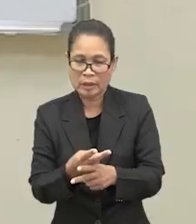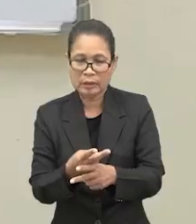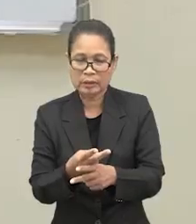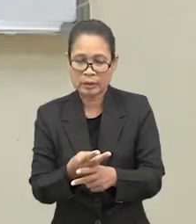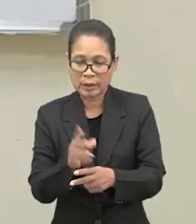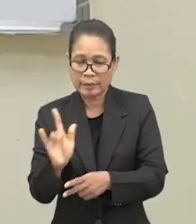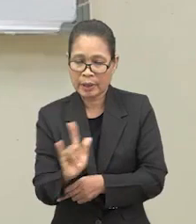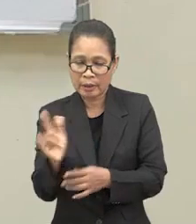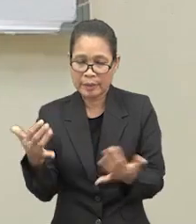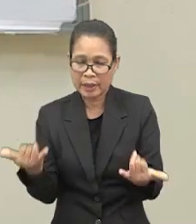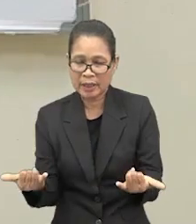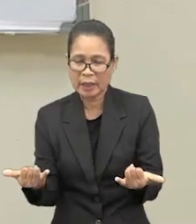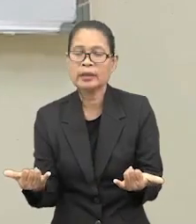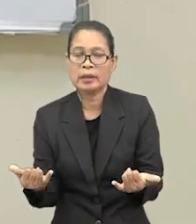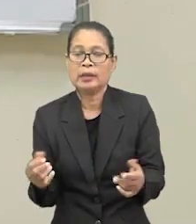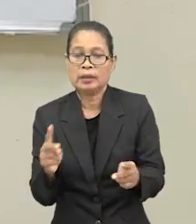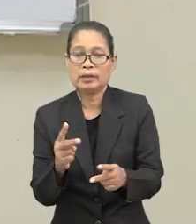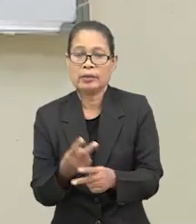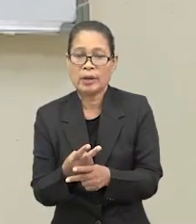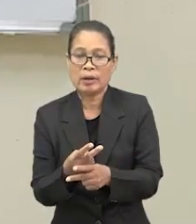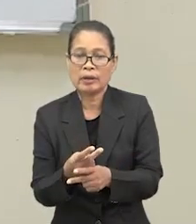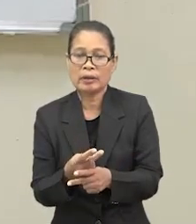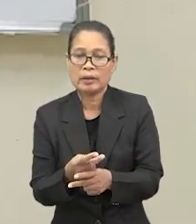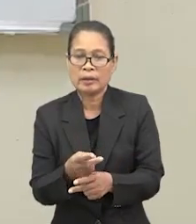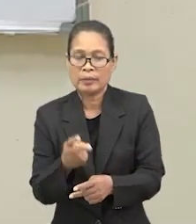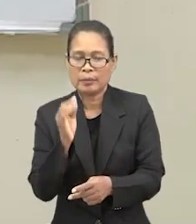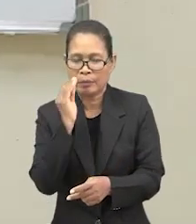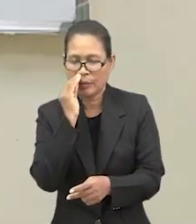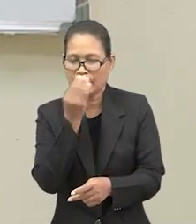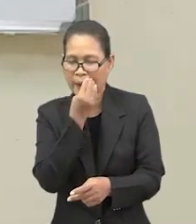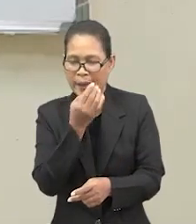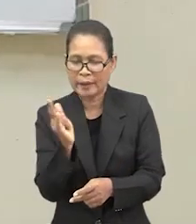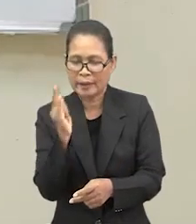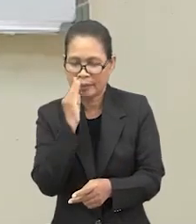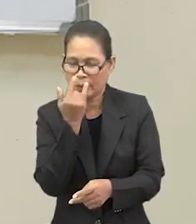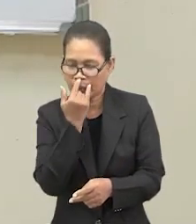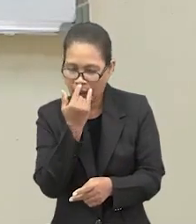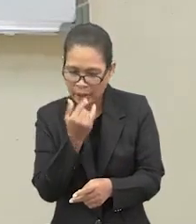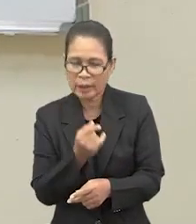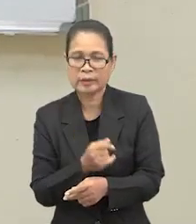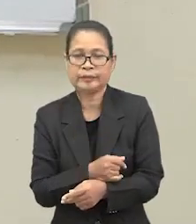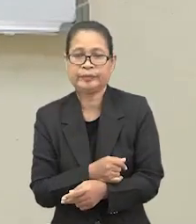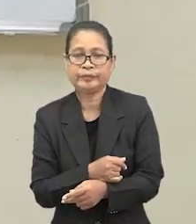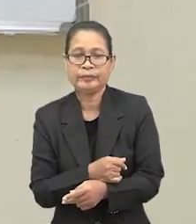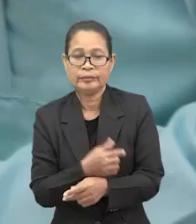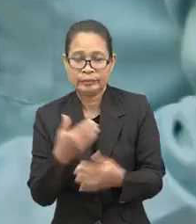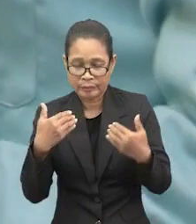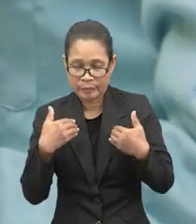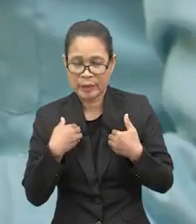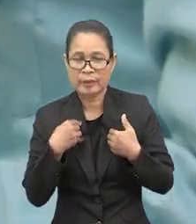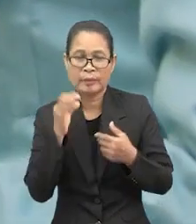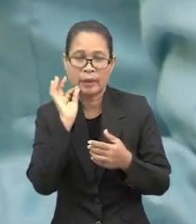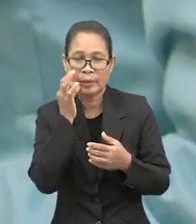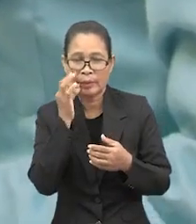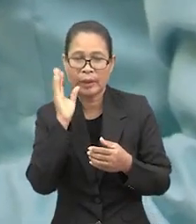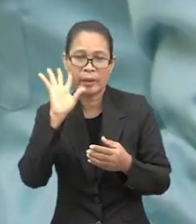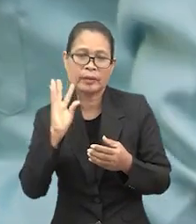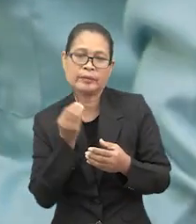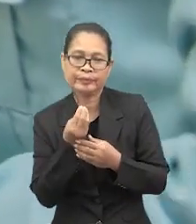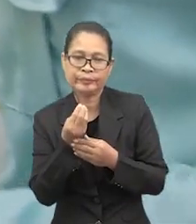phì. Chẳng tu ong đại nẹ cổ vô bà prà nơi bên ní. Cứ tu ong bộp hà. Chà, chẳng. Bộp